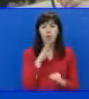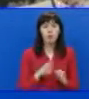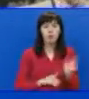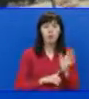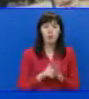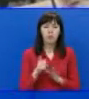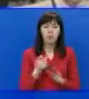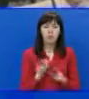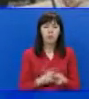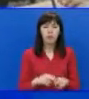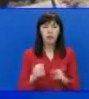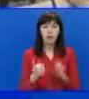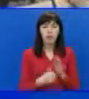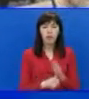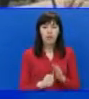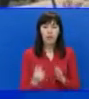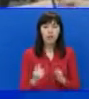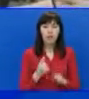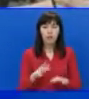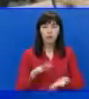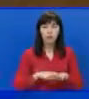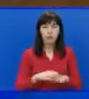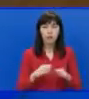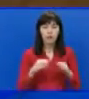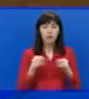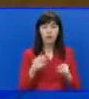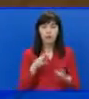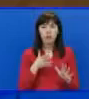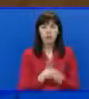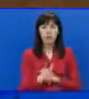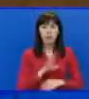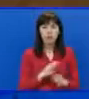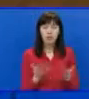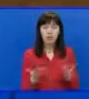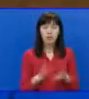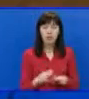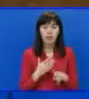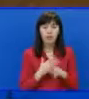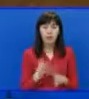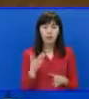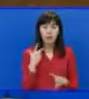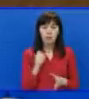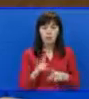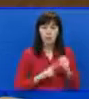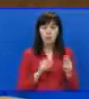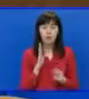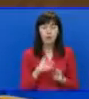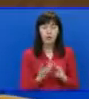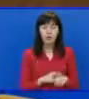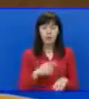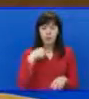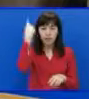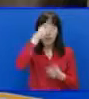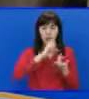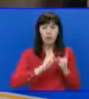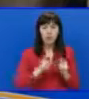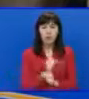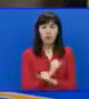алынатын 6 шатқалдың біреуіне бюджет қаржысы жұмсалады. Қалғаны демеушілер есебінен салынады, бірақ жекешелендіруге